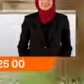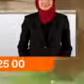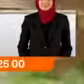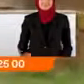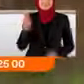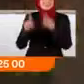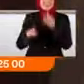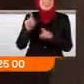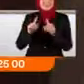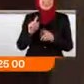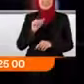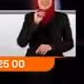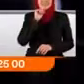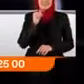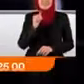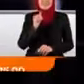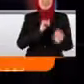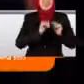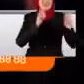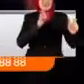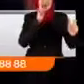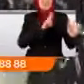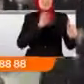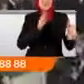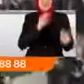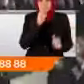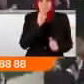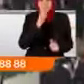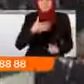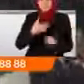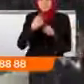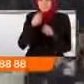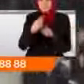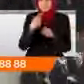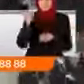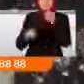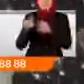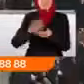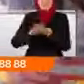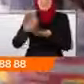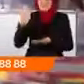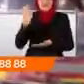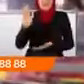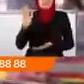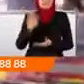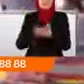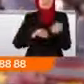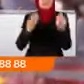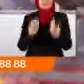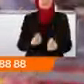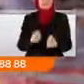kimi Henüz hiç Kampüs görmedi nasıl alışacak mı onu bilmiyorum ki mi arkadaşlarıyla vedalaşmadan mezun oldu